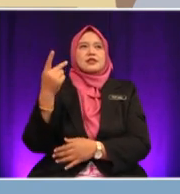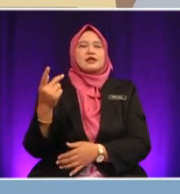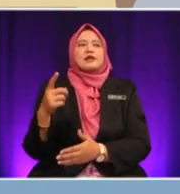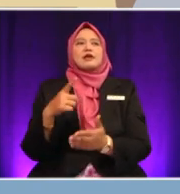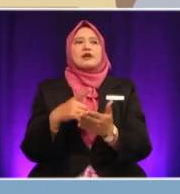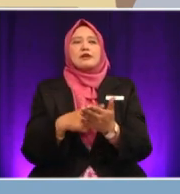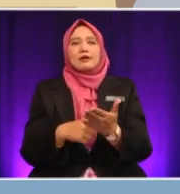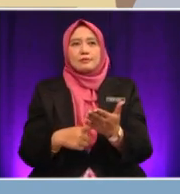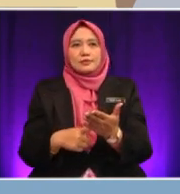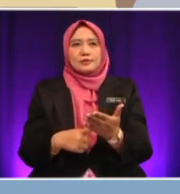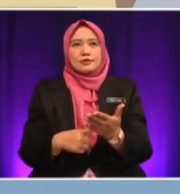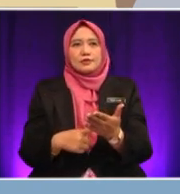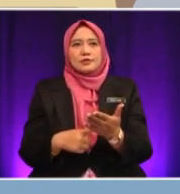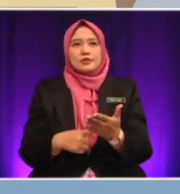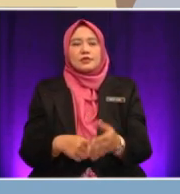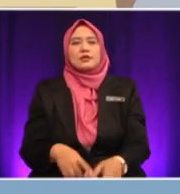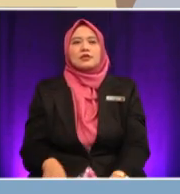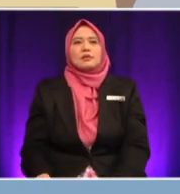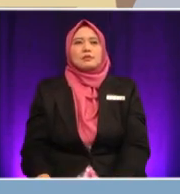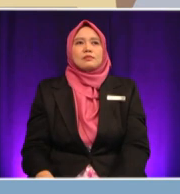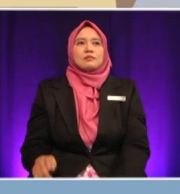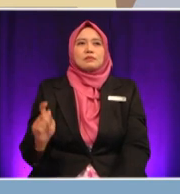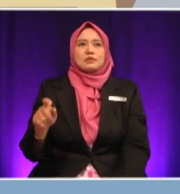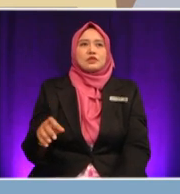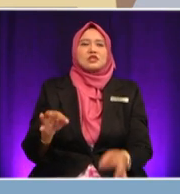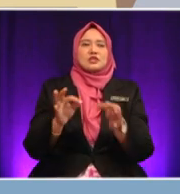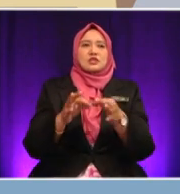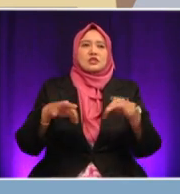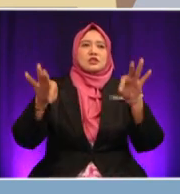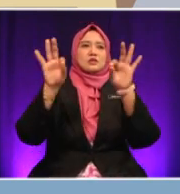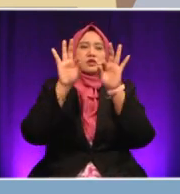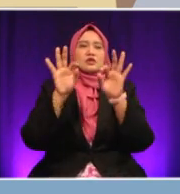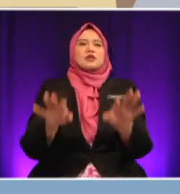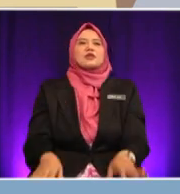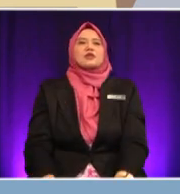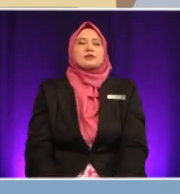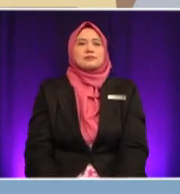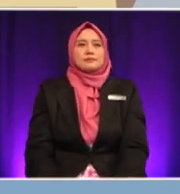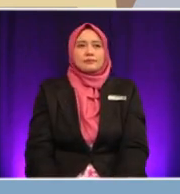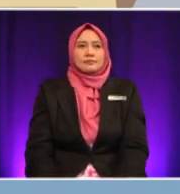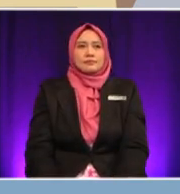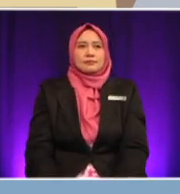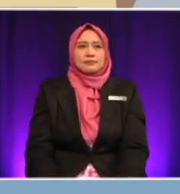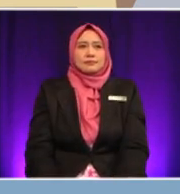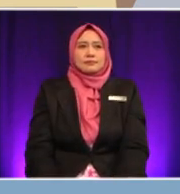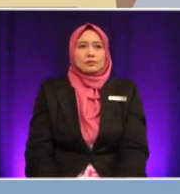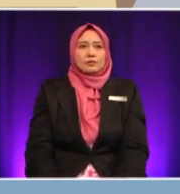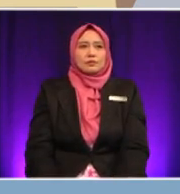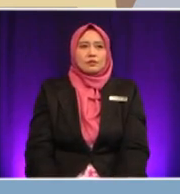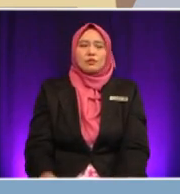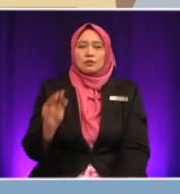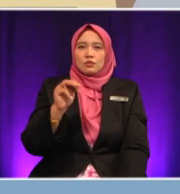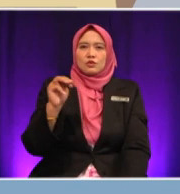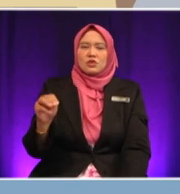dia jadi implikasi ini adalah masyarakat dan negara jadi murid-murid cobalah cari